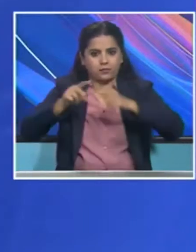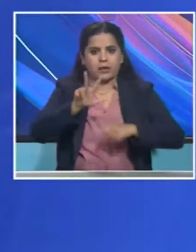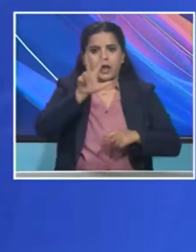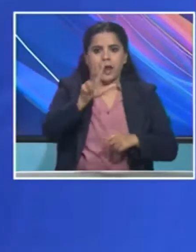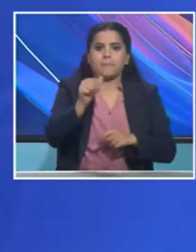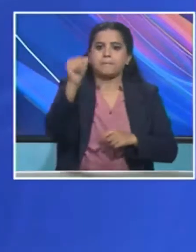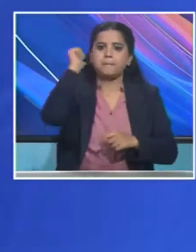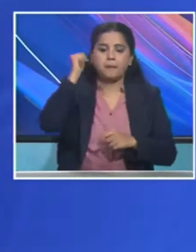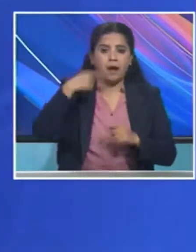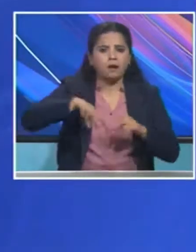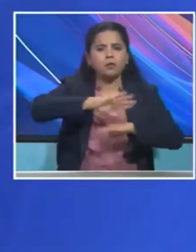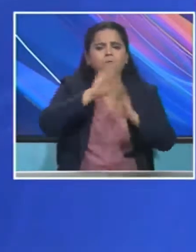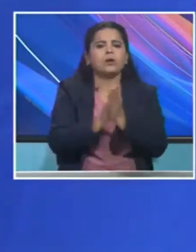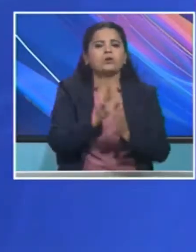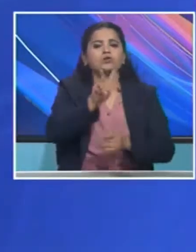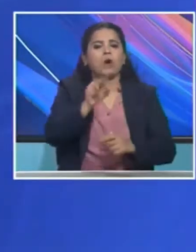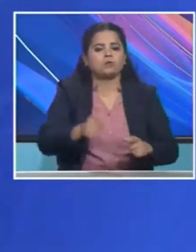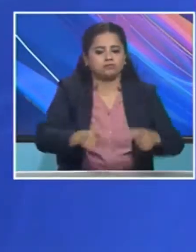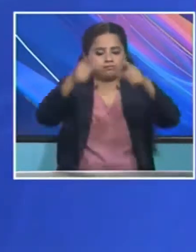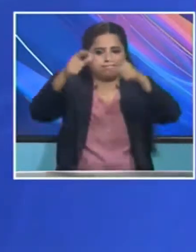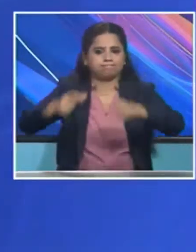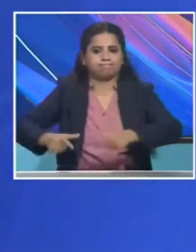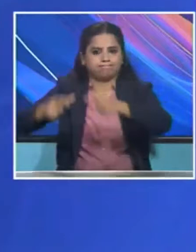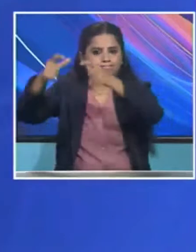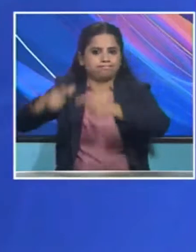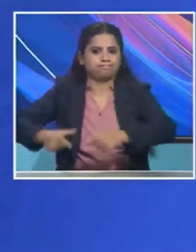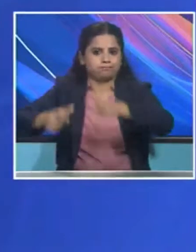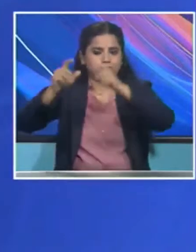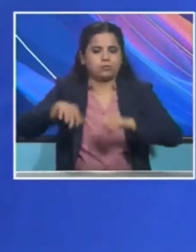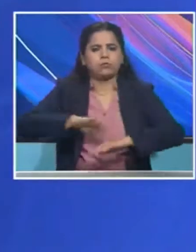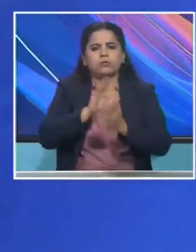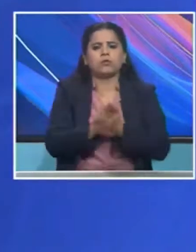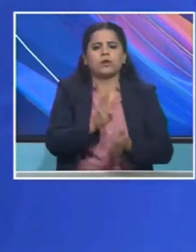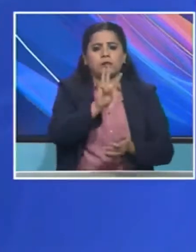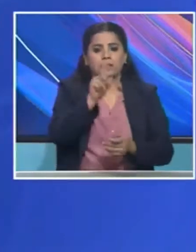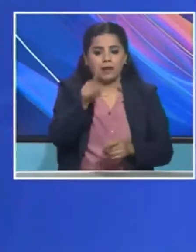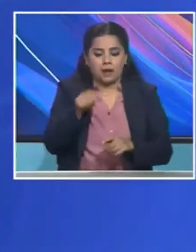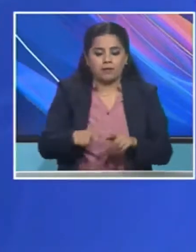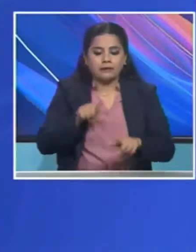यानी कुल 20 खंबे, और सामने उसके हैं 31 सीढ़ियां।